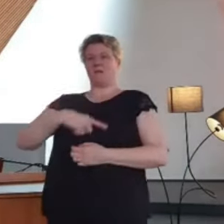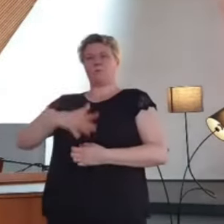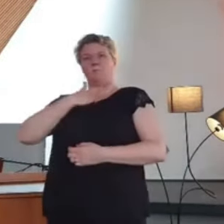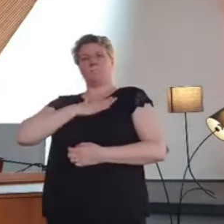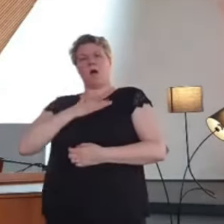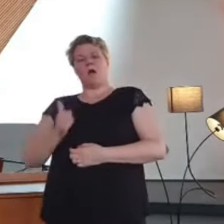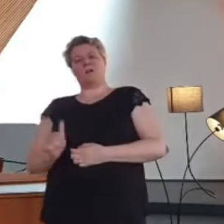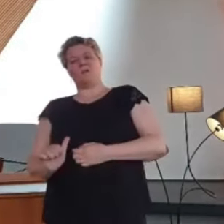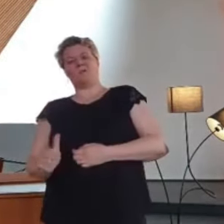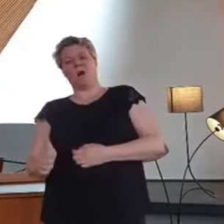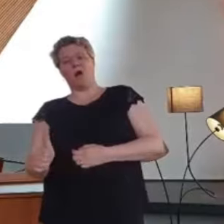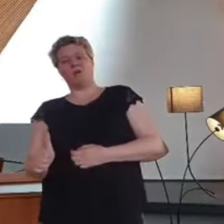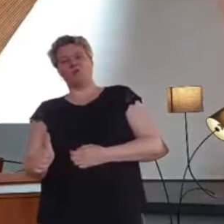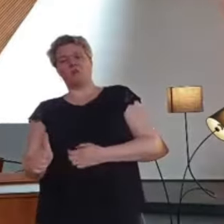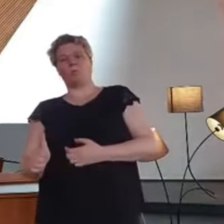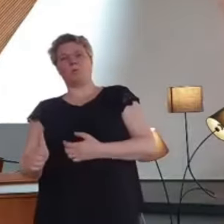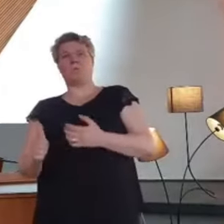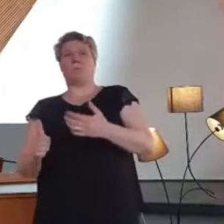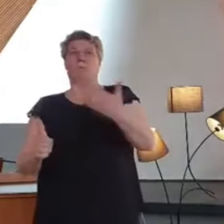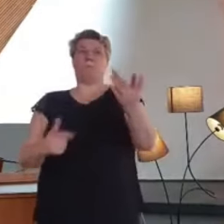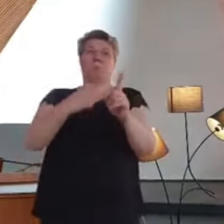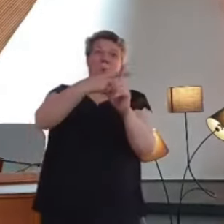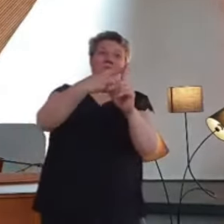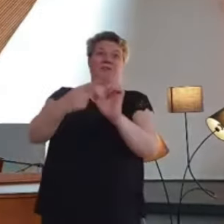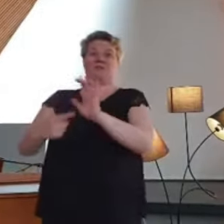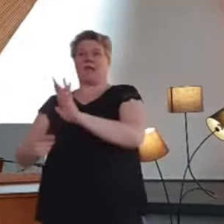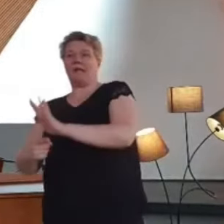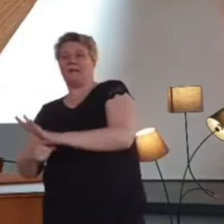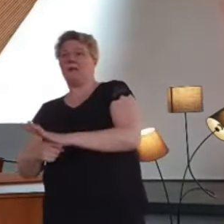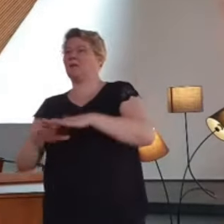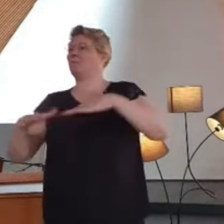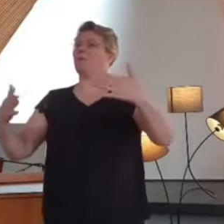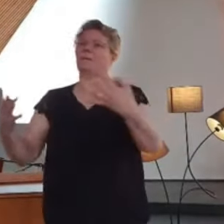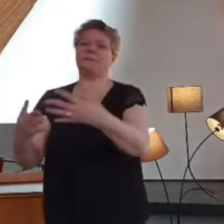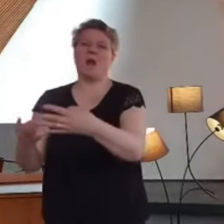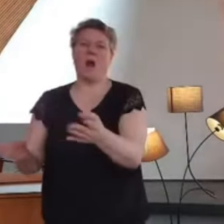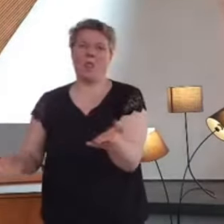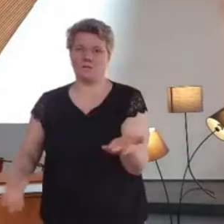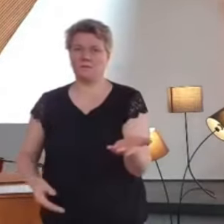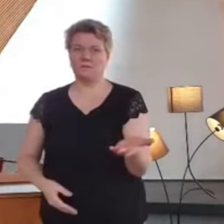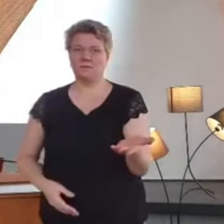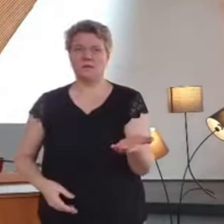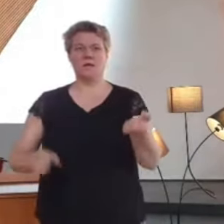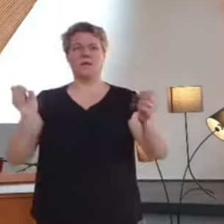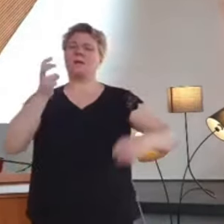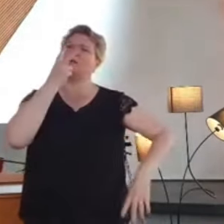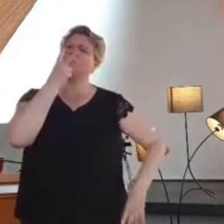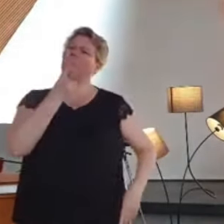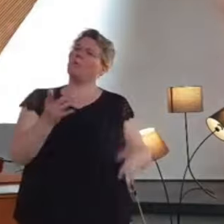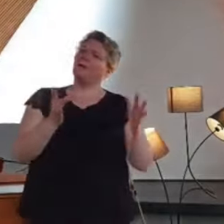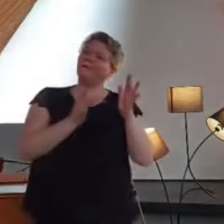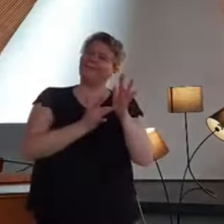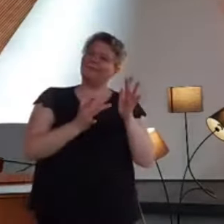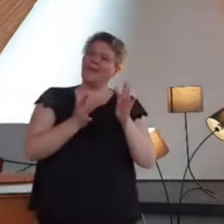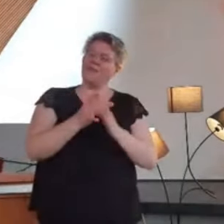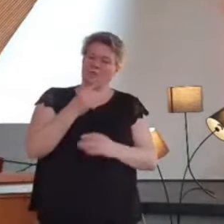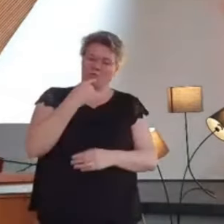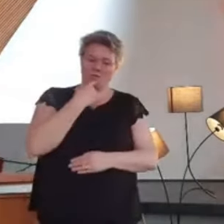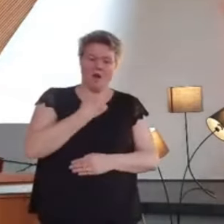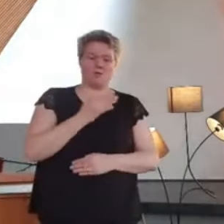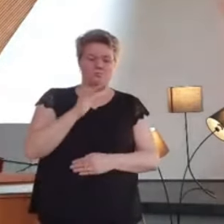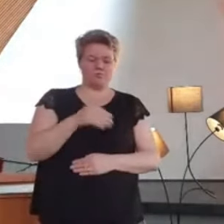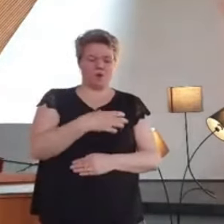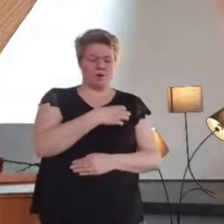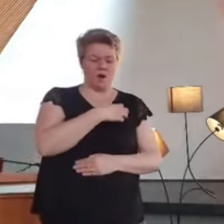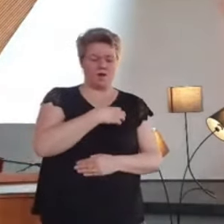es ist, was es emotional ist. Und wenn man dann über Jesus und Krankheiten und Behinderungen etwas sagen möchte,